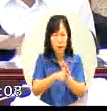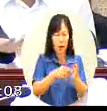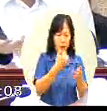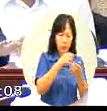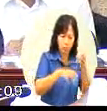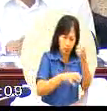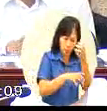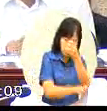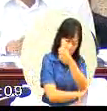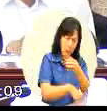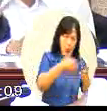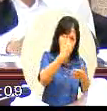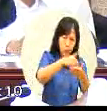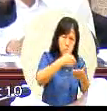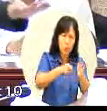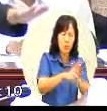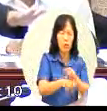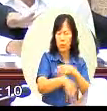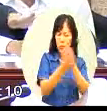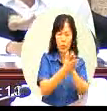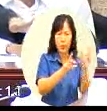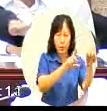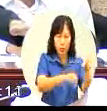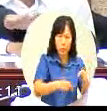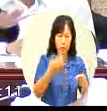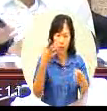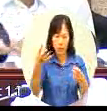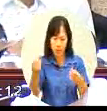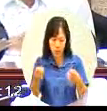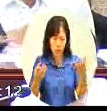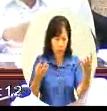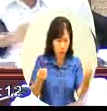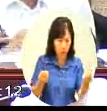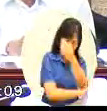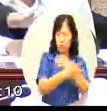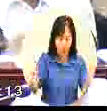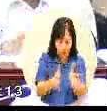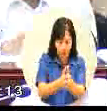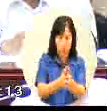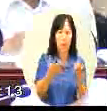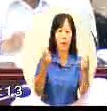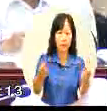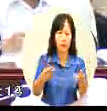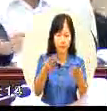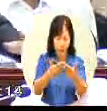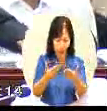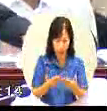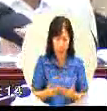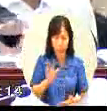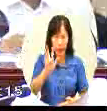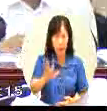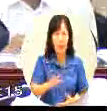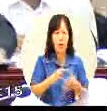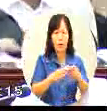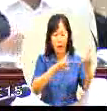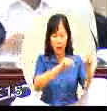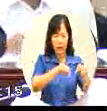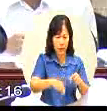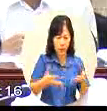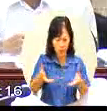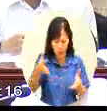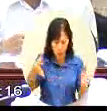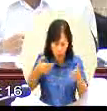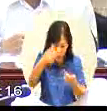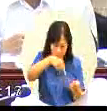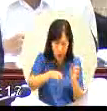这几年我们编的几乎就是预算编多少决算就可以说多少，大概都是这样，我们是依据这样综合